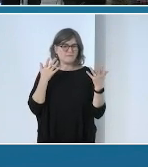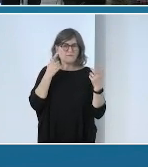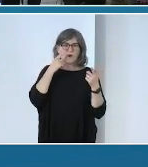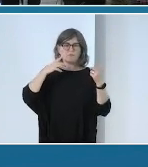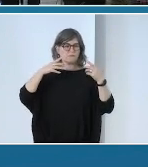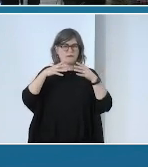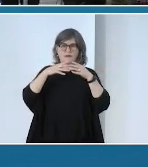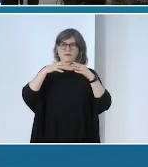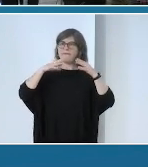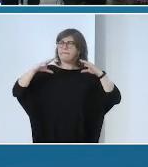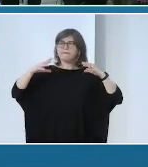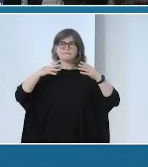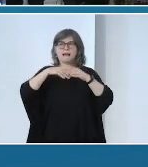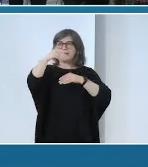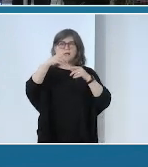chaotique.